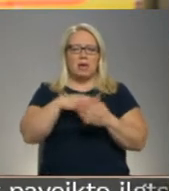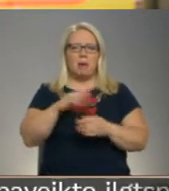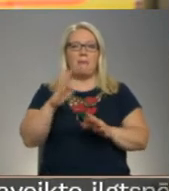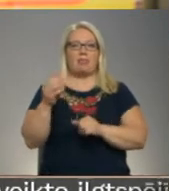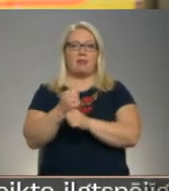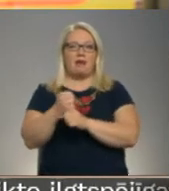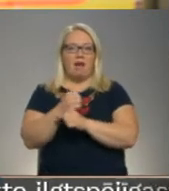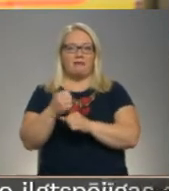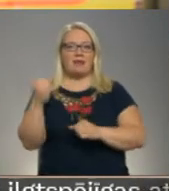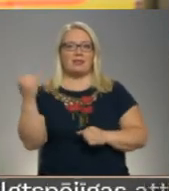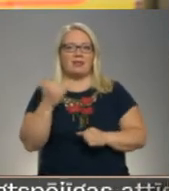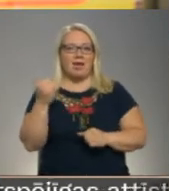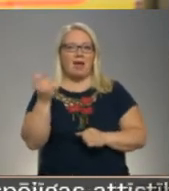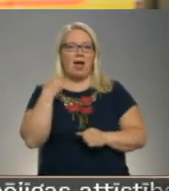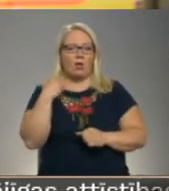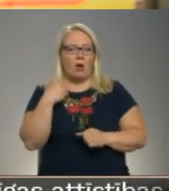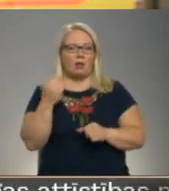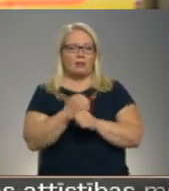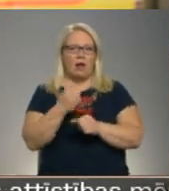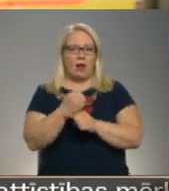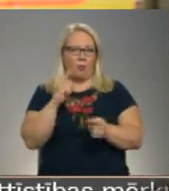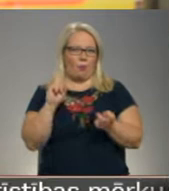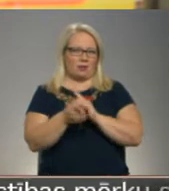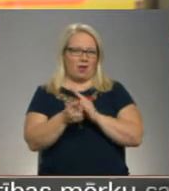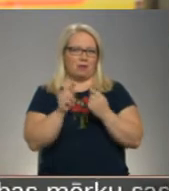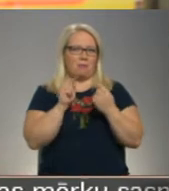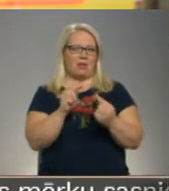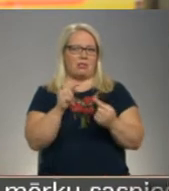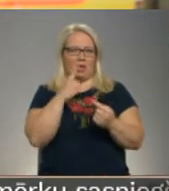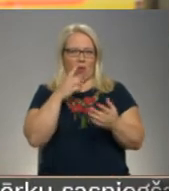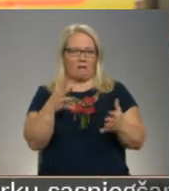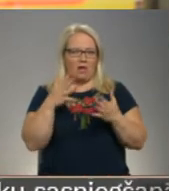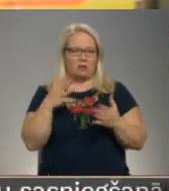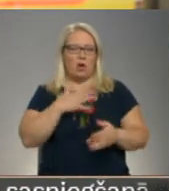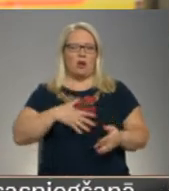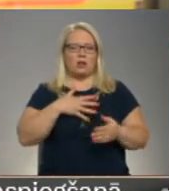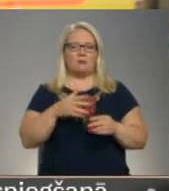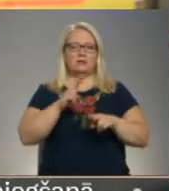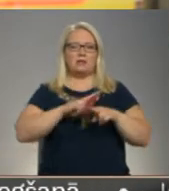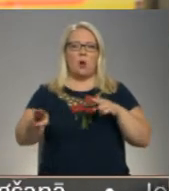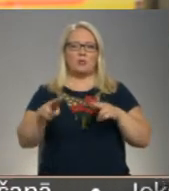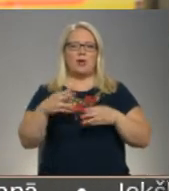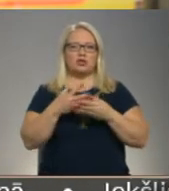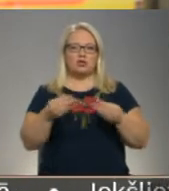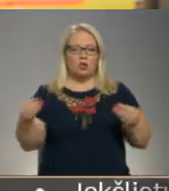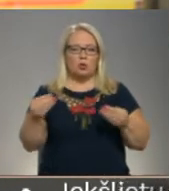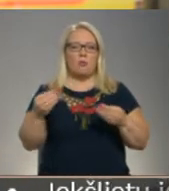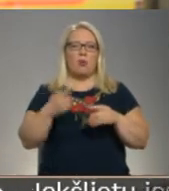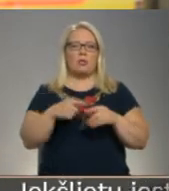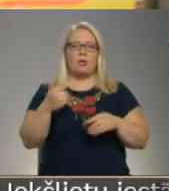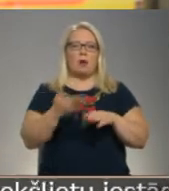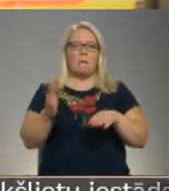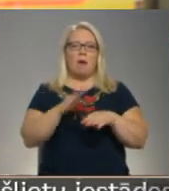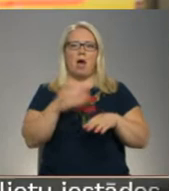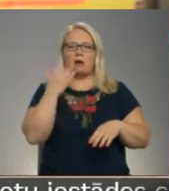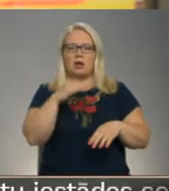un alkohols īpaši tieši otrādi dar pretēju efektu. Organisms ātrāk zaudē, šķidrumu atūdeņošanās notiek un pārkaršana var